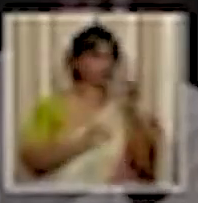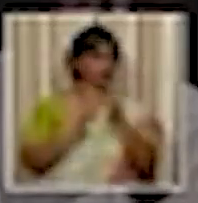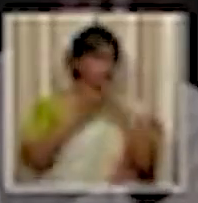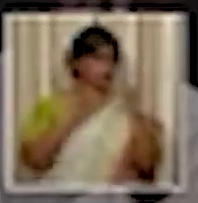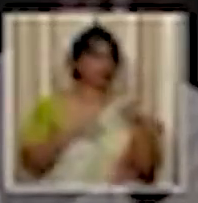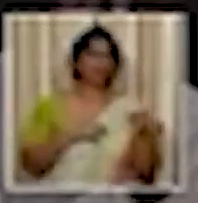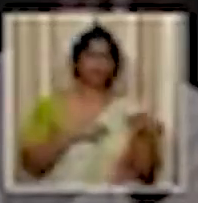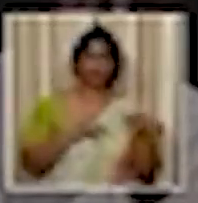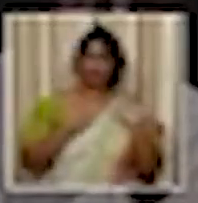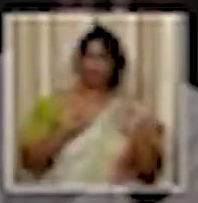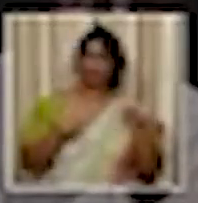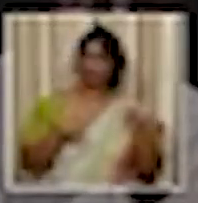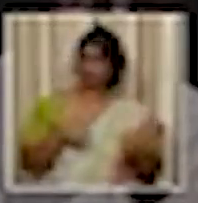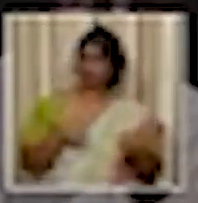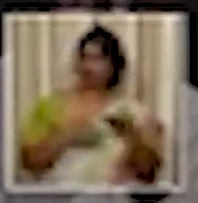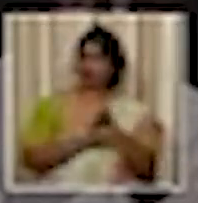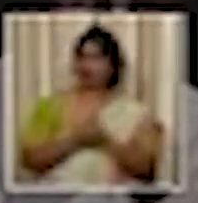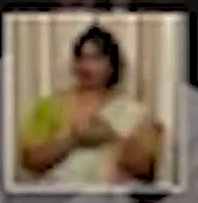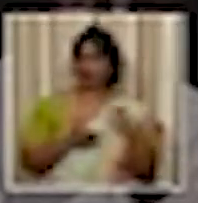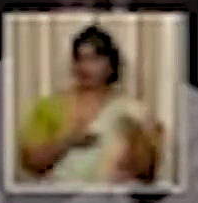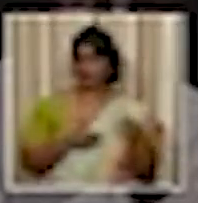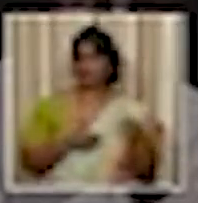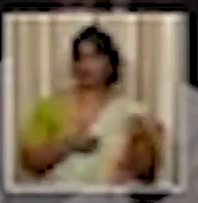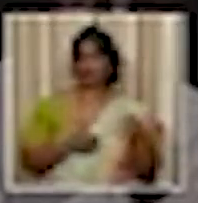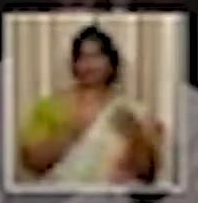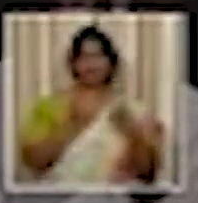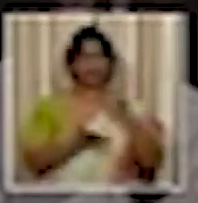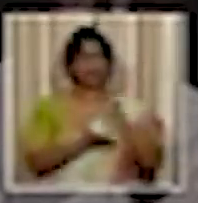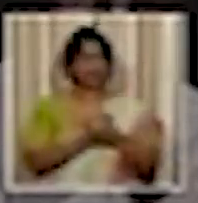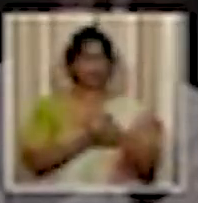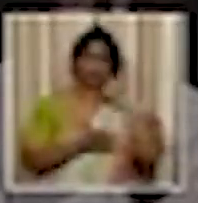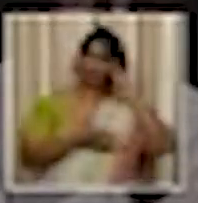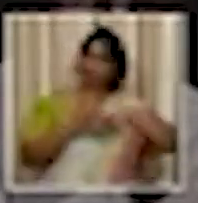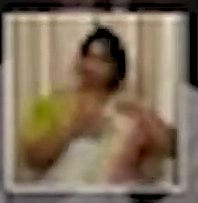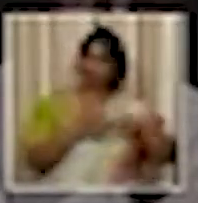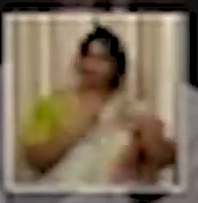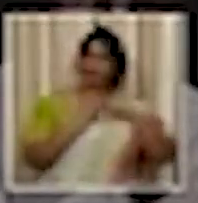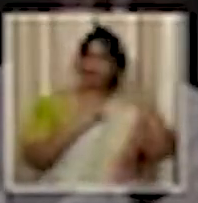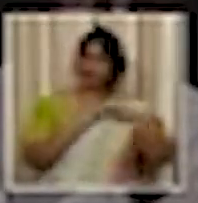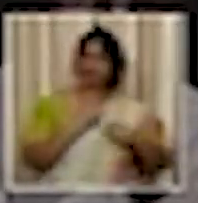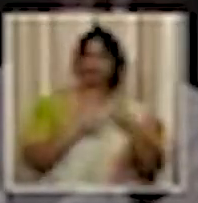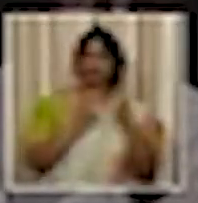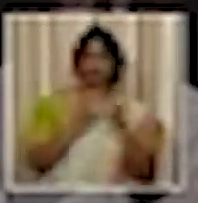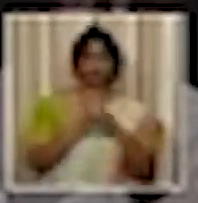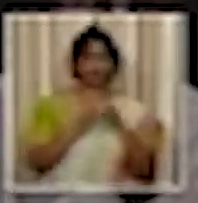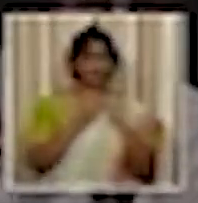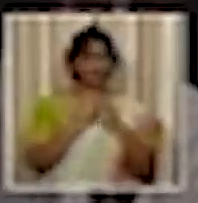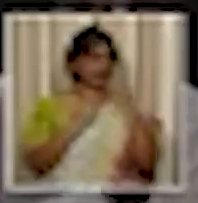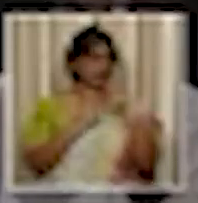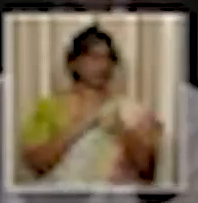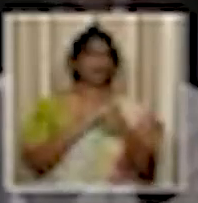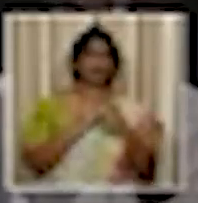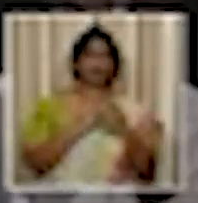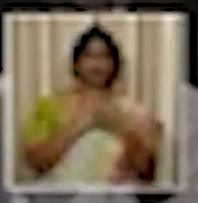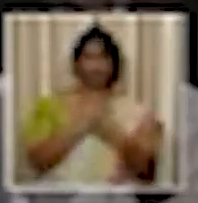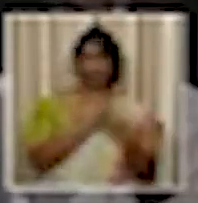ප්‍රමාණය. හැබැයි දැන් තව පිරිසක් ඉන්නවා, එයාගේ සහතික පරීක්ෂා කරමින් යනවා. මේ විශ්වවිද්‍යාල අනද්දේන ප්‍රශ්න නිසා අර ට්‍රාන්ස්ක්‍රිප්ට් එක